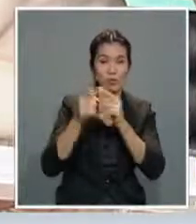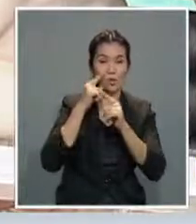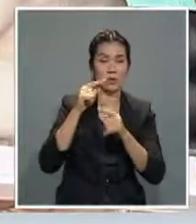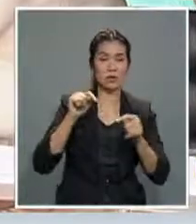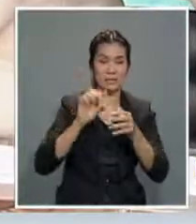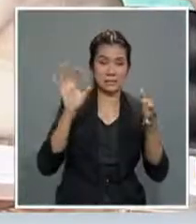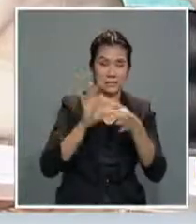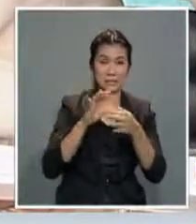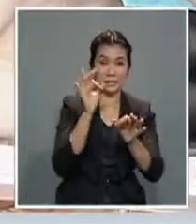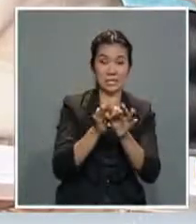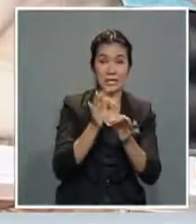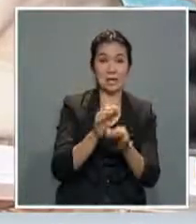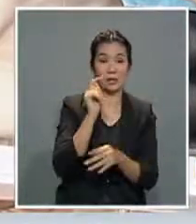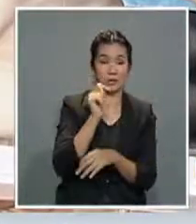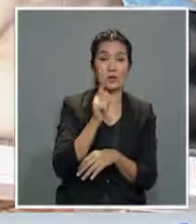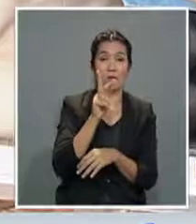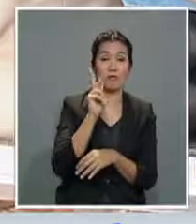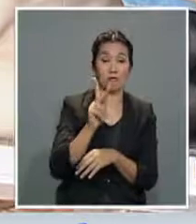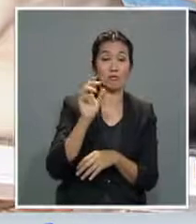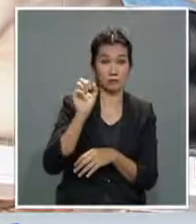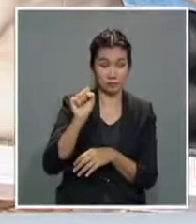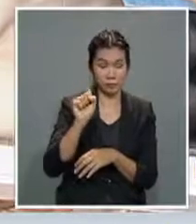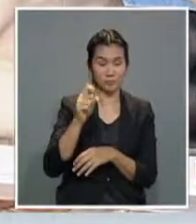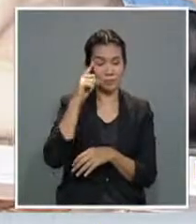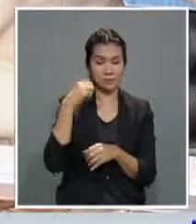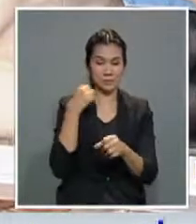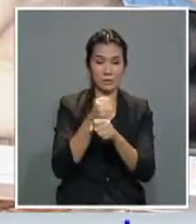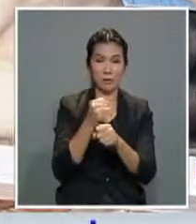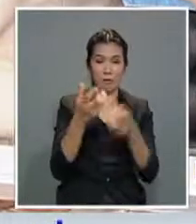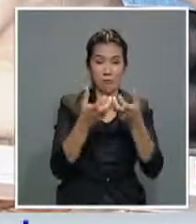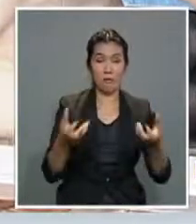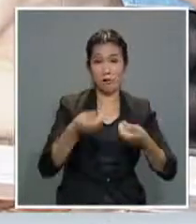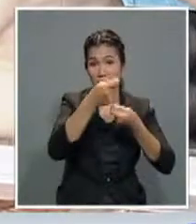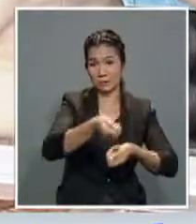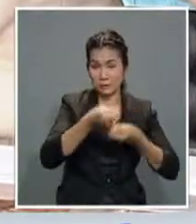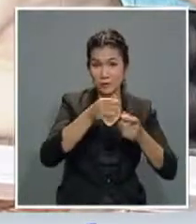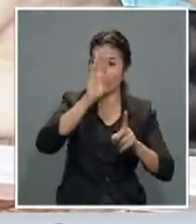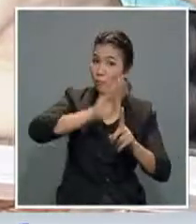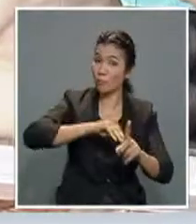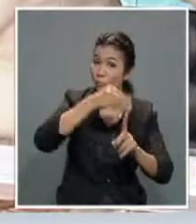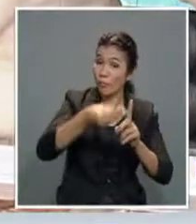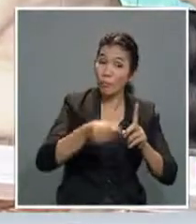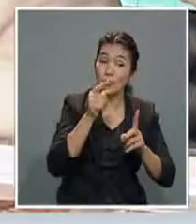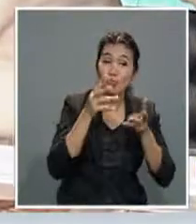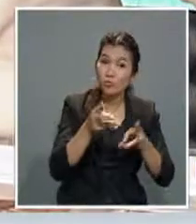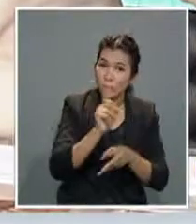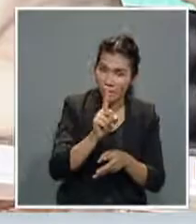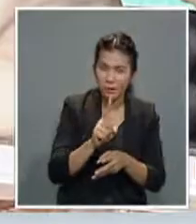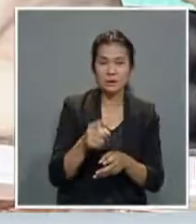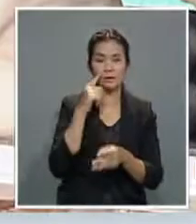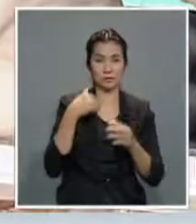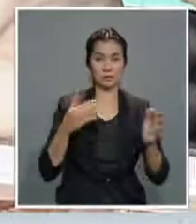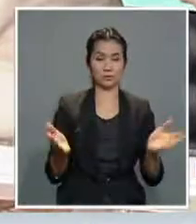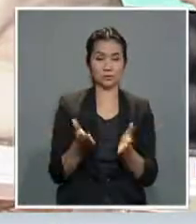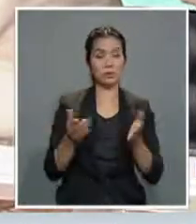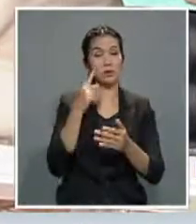ก.ส.นะครับจะไปดูว่าเขาได้มีการแปรรูปสินค้าเกษตรนะครับประเภทกล้วยนี้ยังไงแล้วก็ได้รับการสนับสนุนท